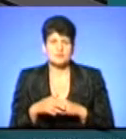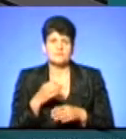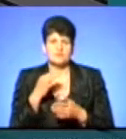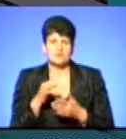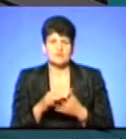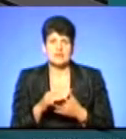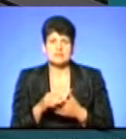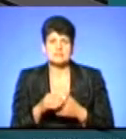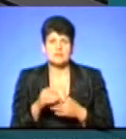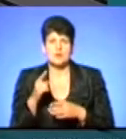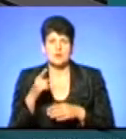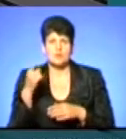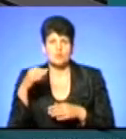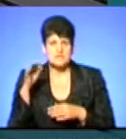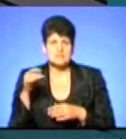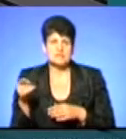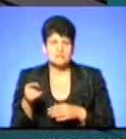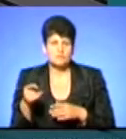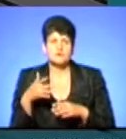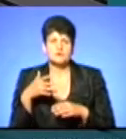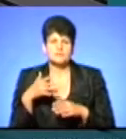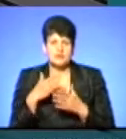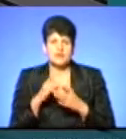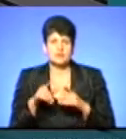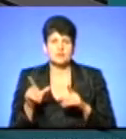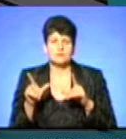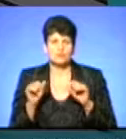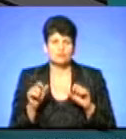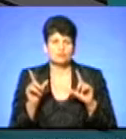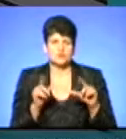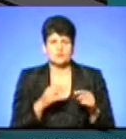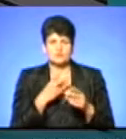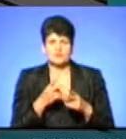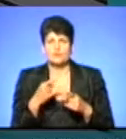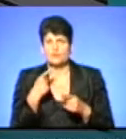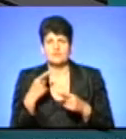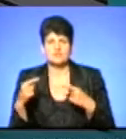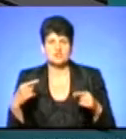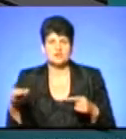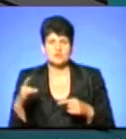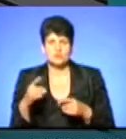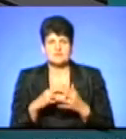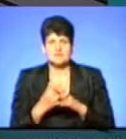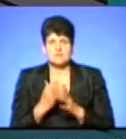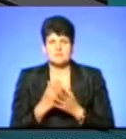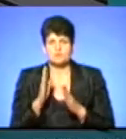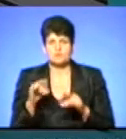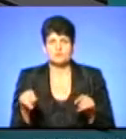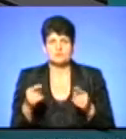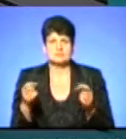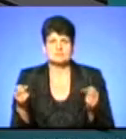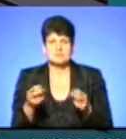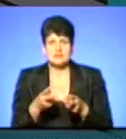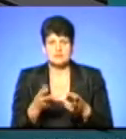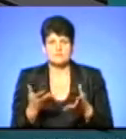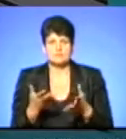муніципальної поліції Тернополя, так що є люди, які можуть виїхати, подивитися. Ви кажете, що в інших районах, в селах мають бути створені спеціальні